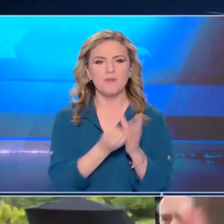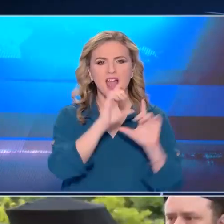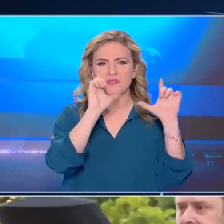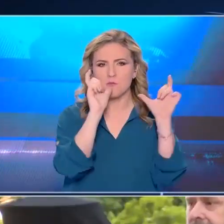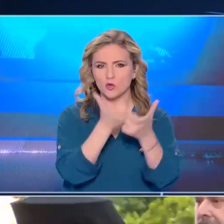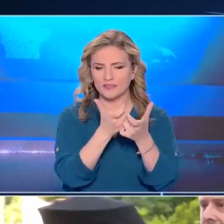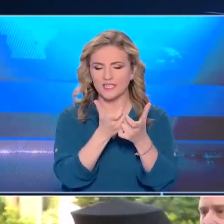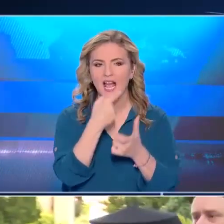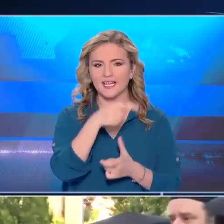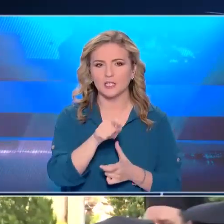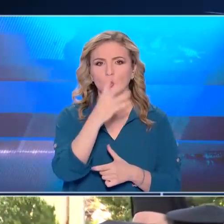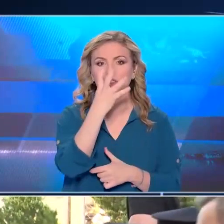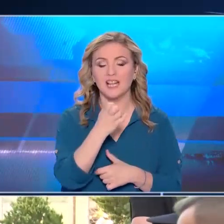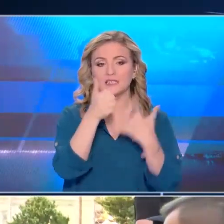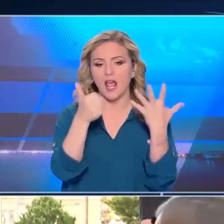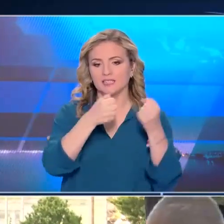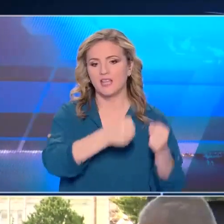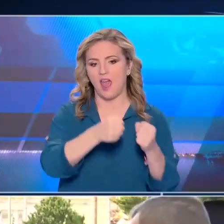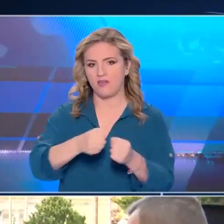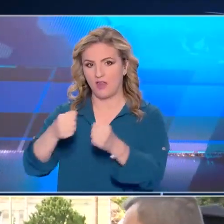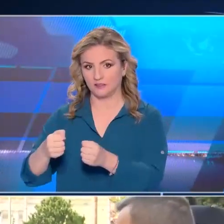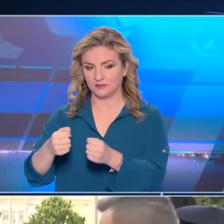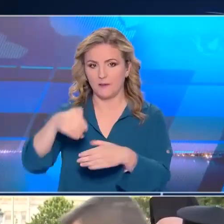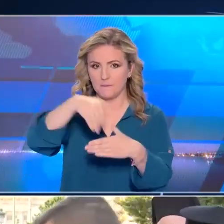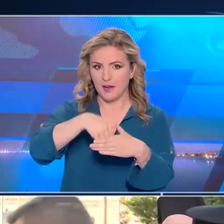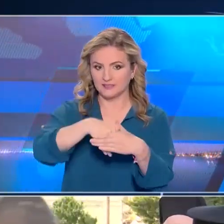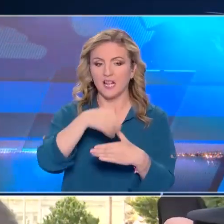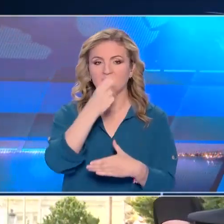Νέα Δημοκρατία έβγαλε 146 έδρες, εκεί